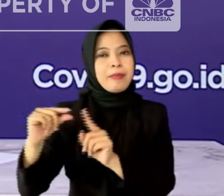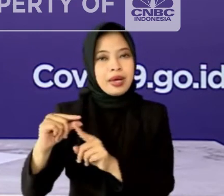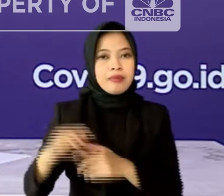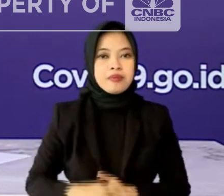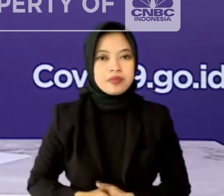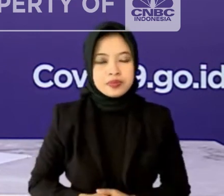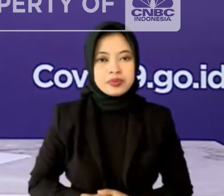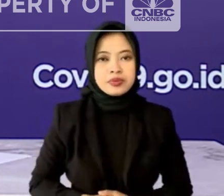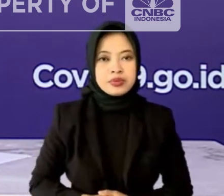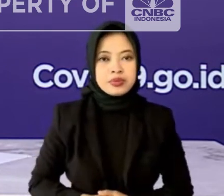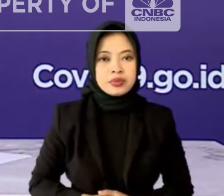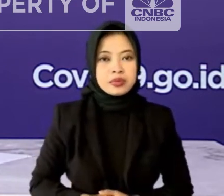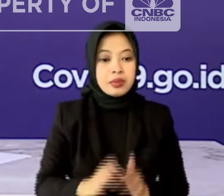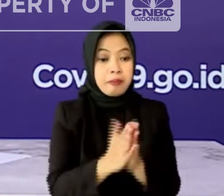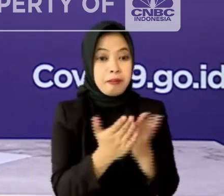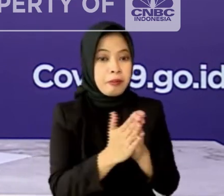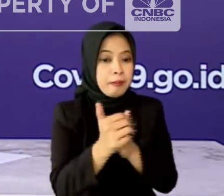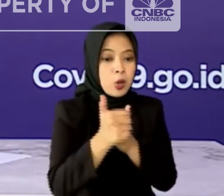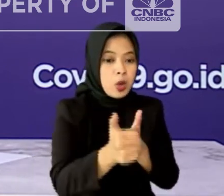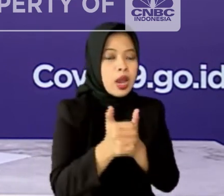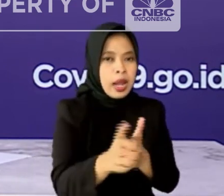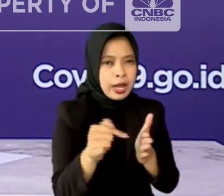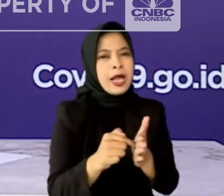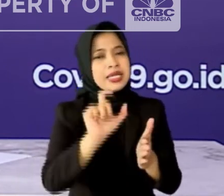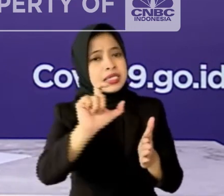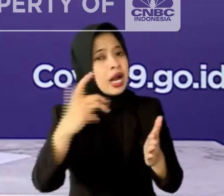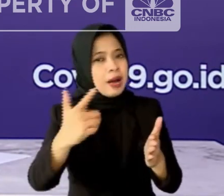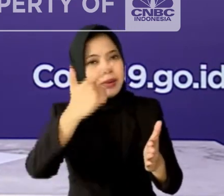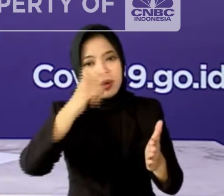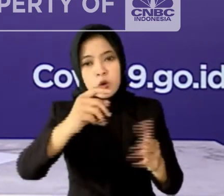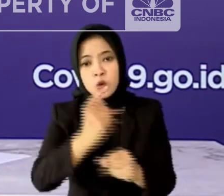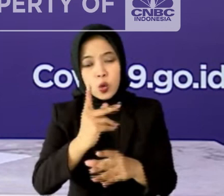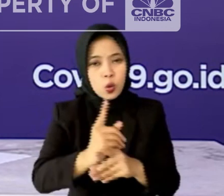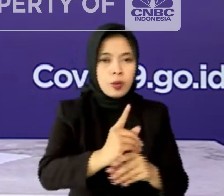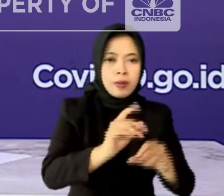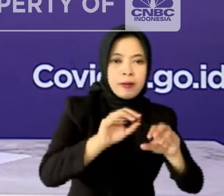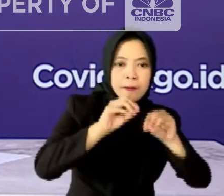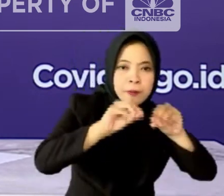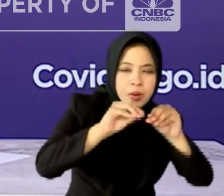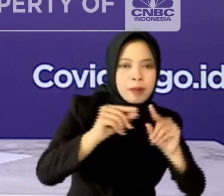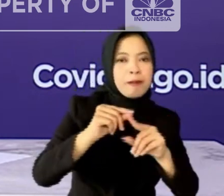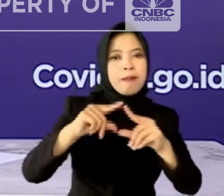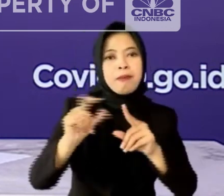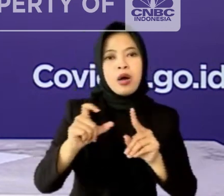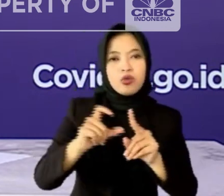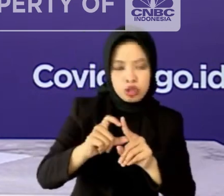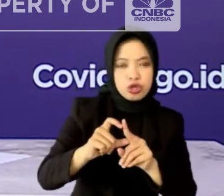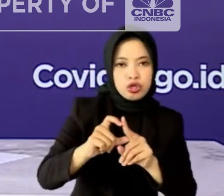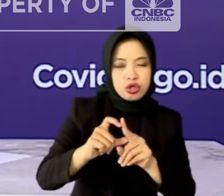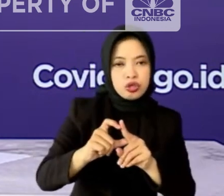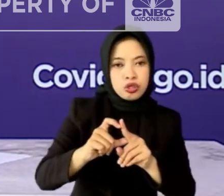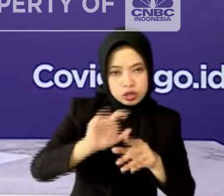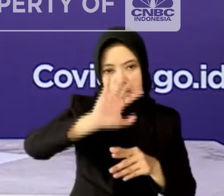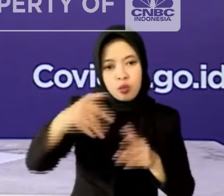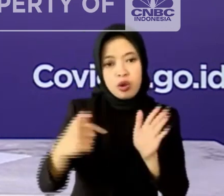panduan ini merupakan alat bantu bagi guru dan tenaga kependidikan jenjang PAUD dikdasmen